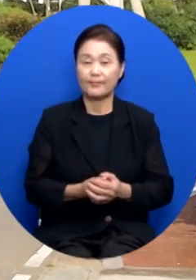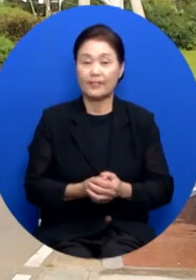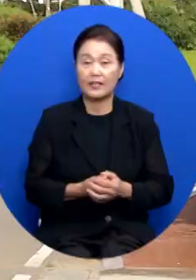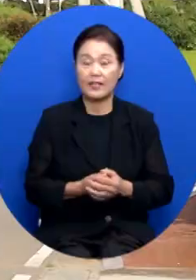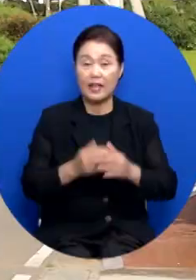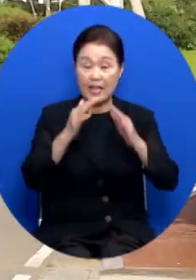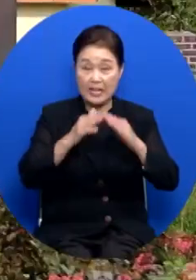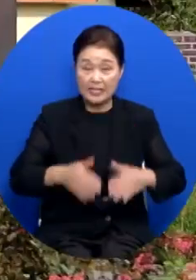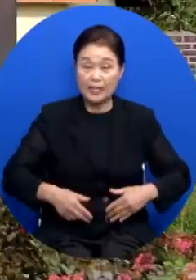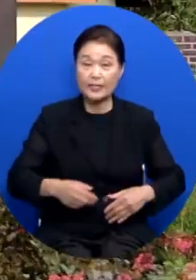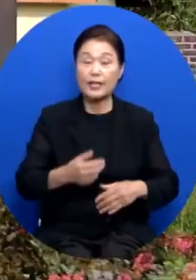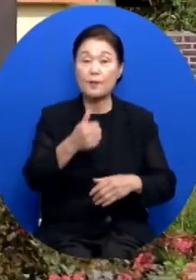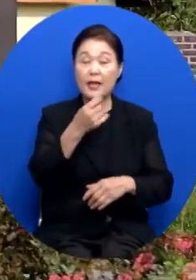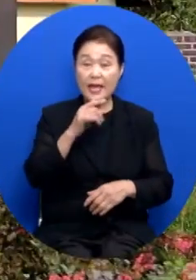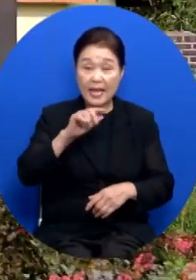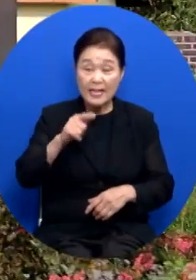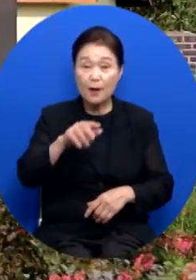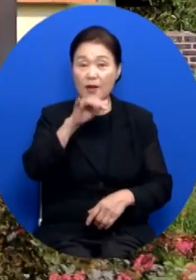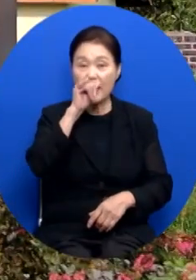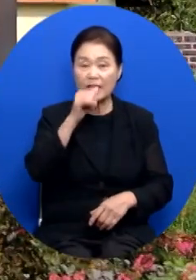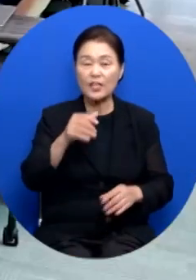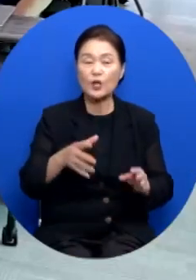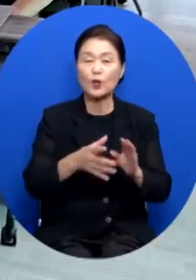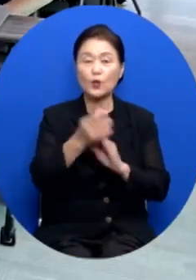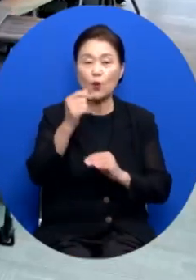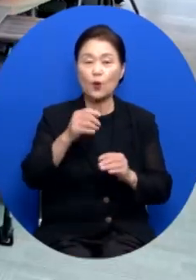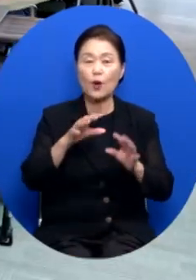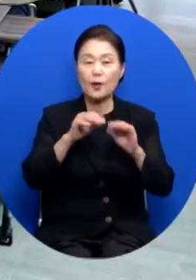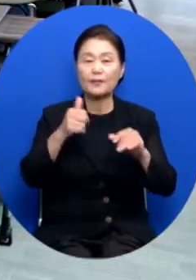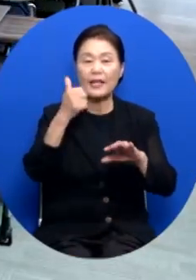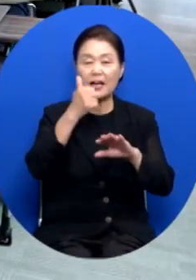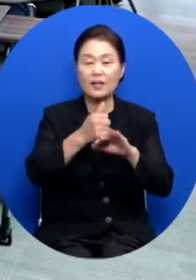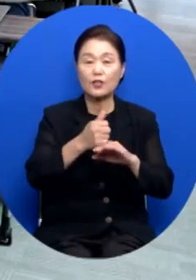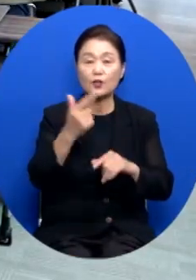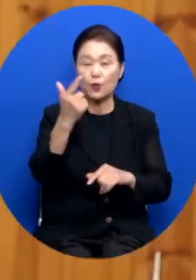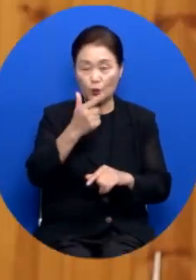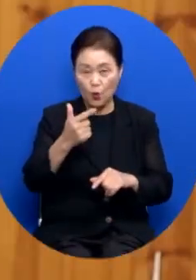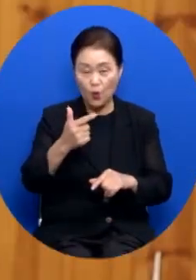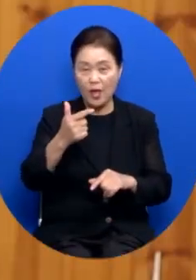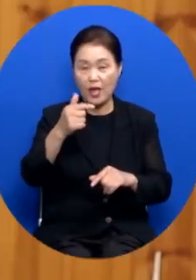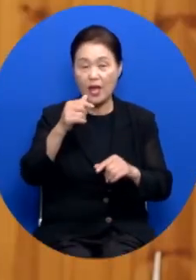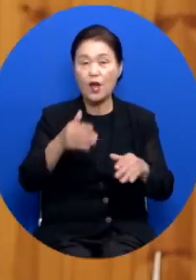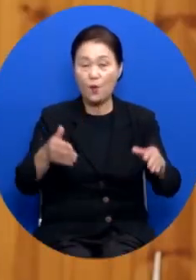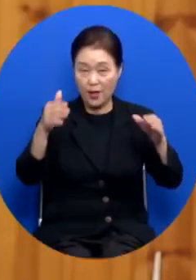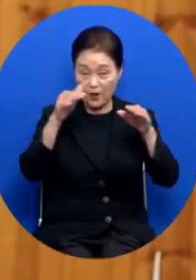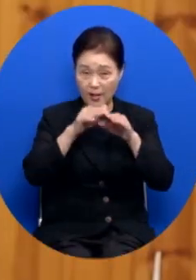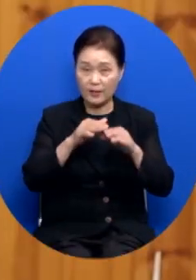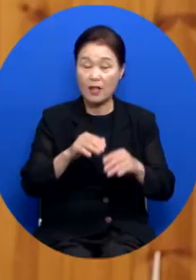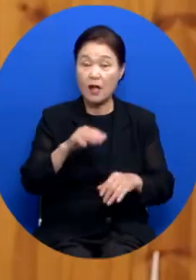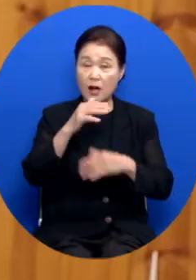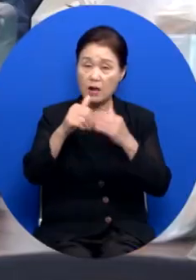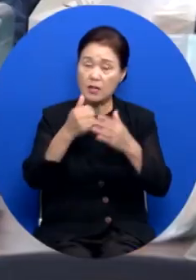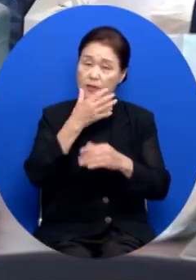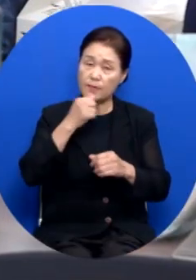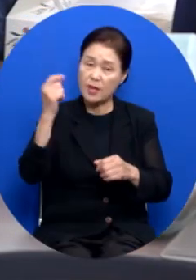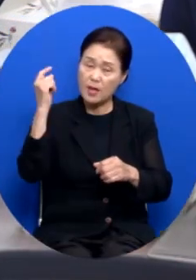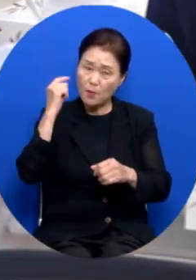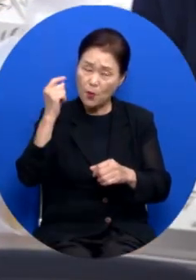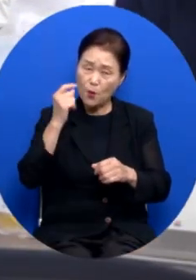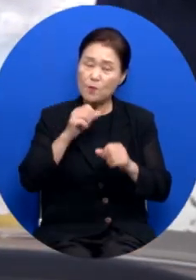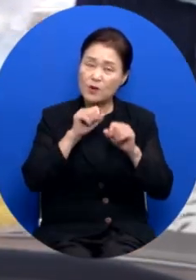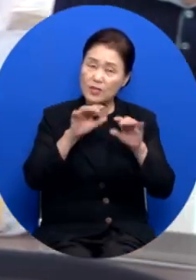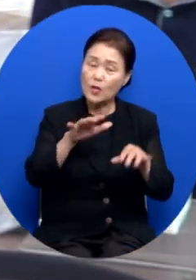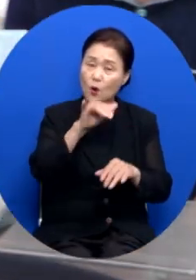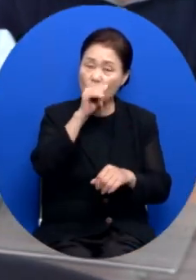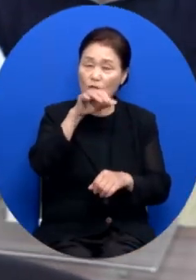전남 해남에 위치한 대한예수교장로회 통합 땅끝 노회회관. 서남 해안 지역에서 하나님의 복음 명령을 이뤄가고